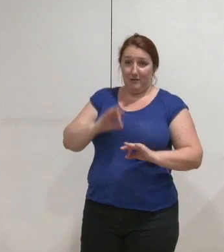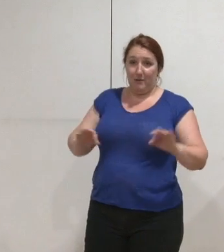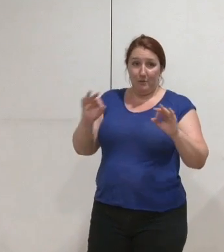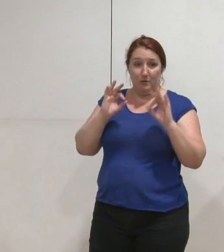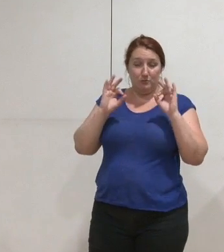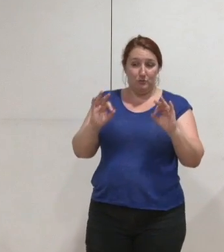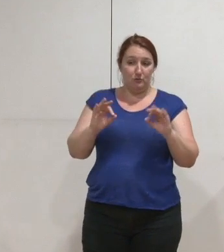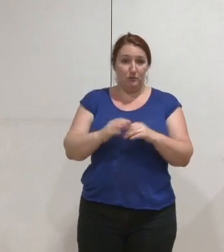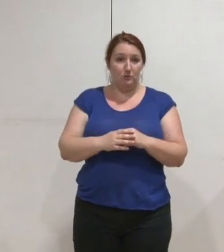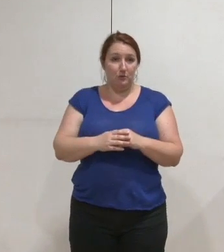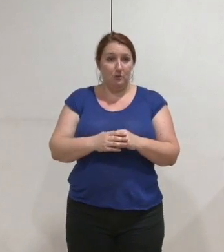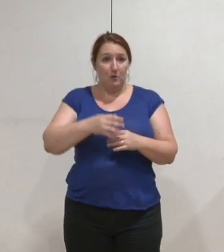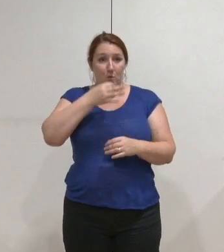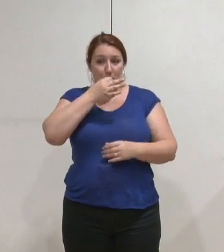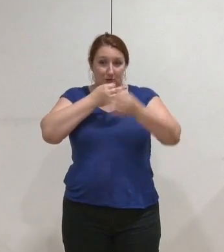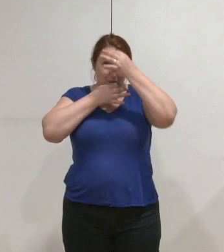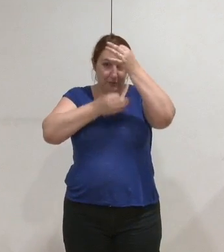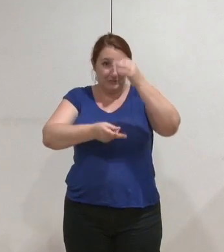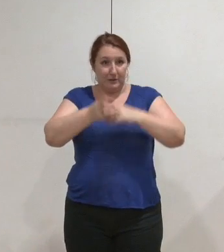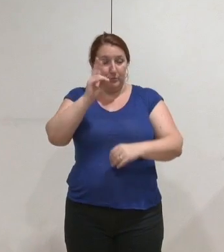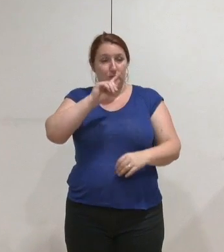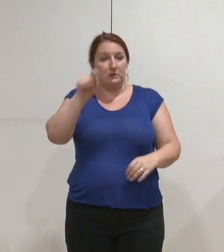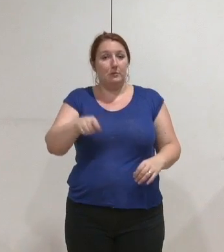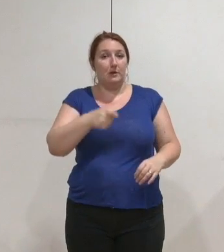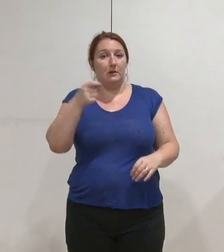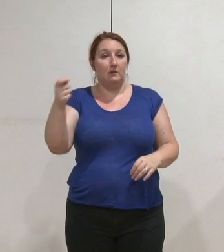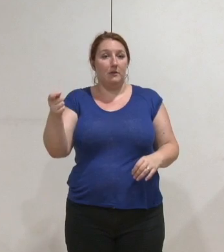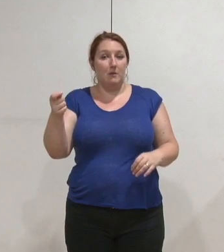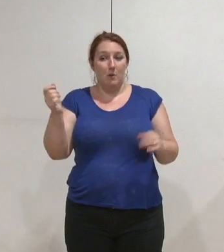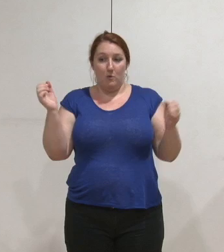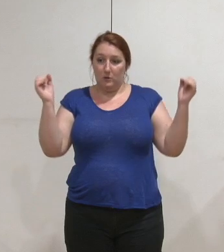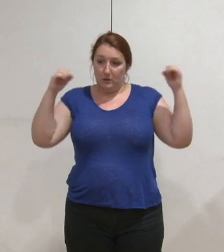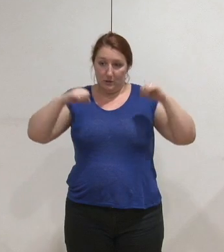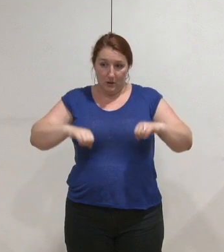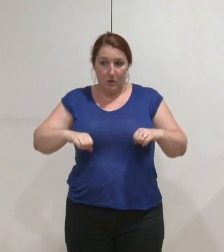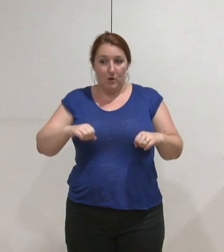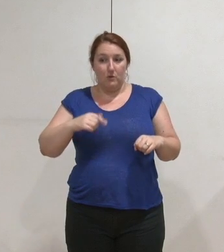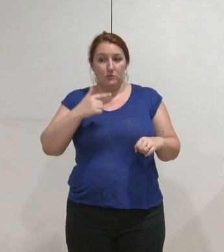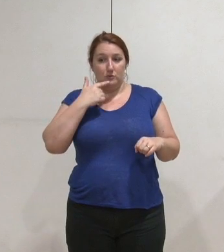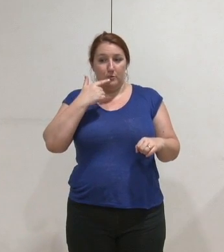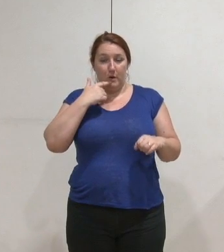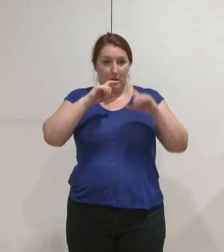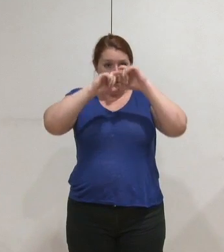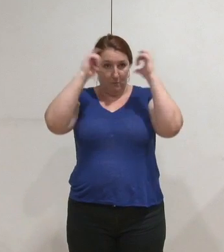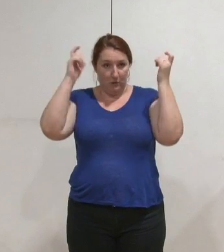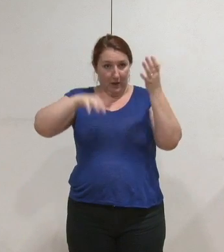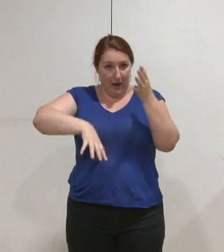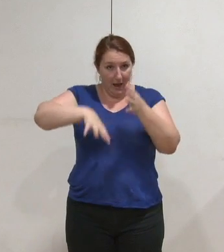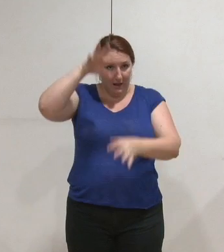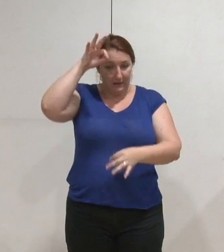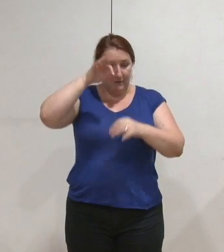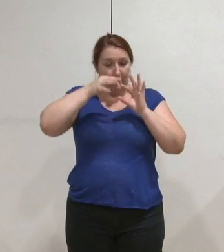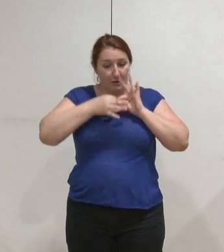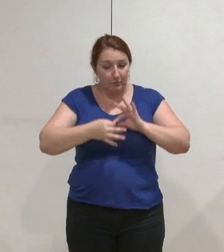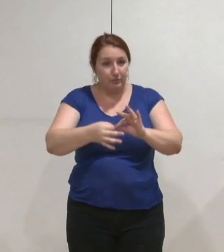pas on précise les choses et on est bien évidemment d'accord qu'il s'agit de nos mandats électifs et des fonctions